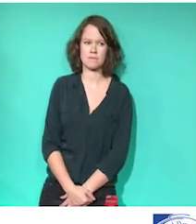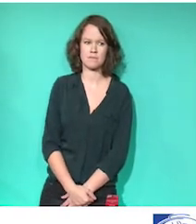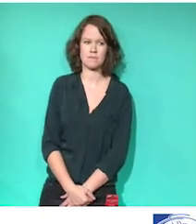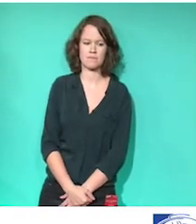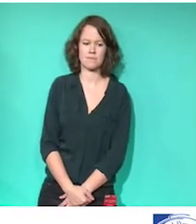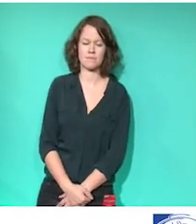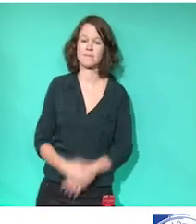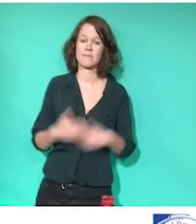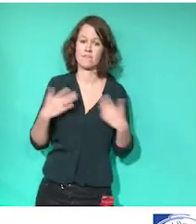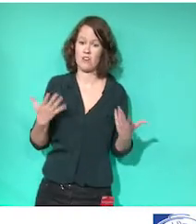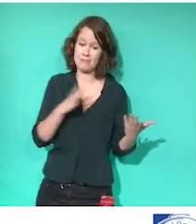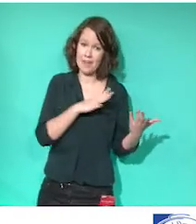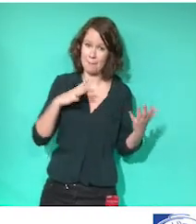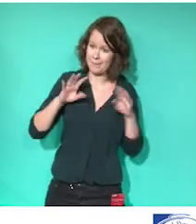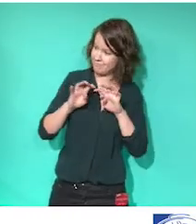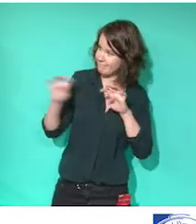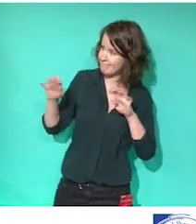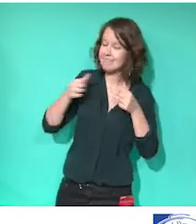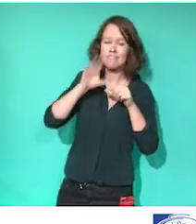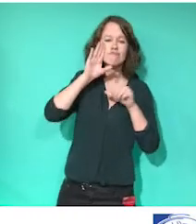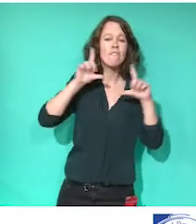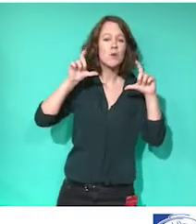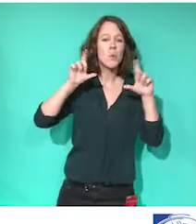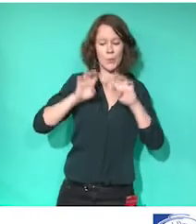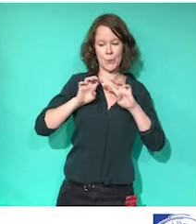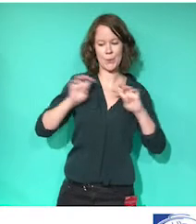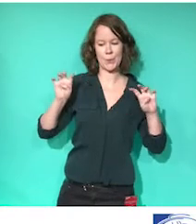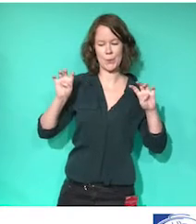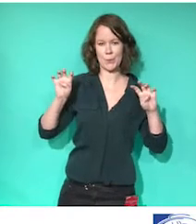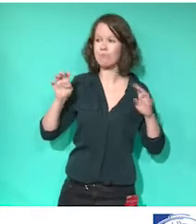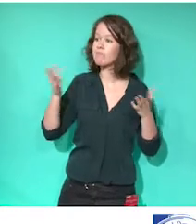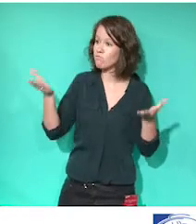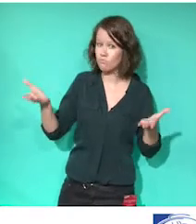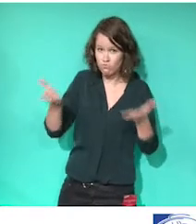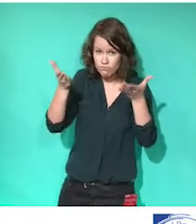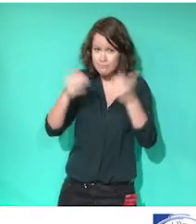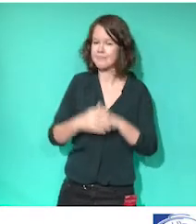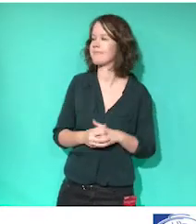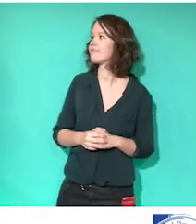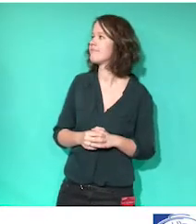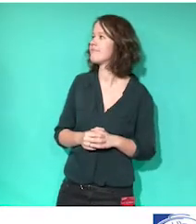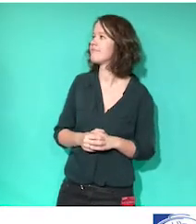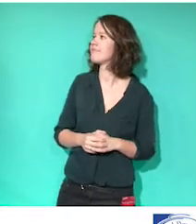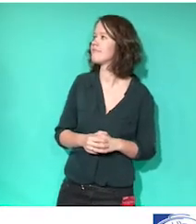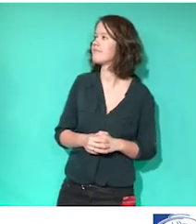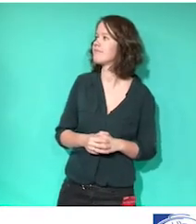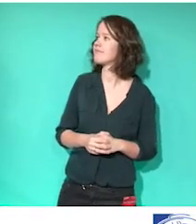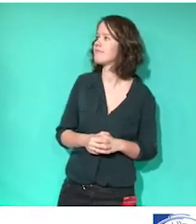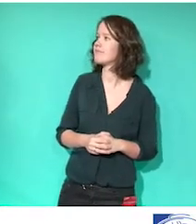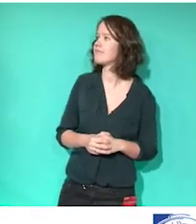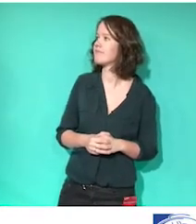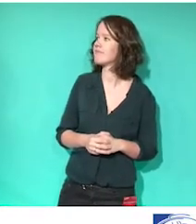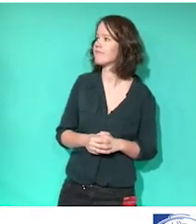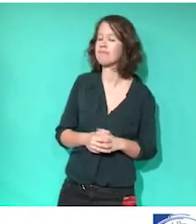Voilà, donc, mesdames, vous restez pour la photo. Messieurs les photographes, photo. Et nous